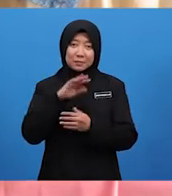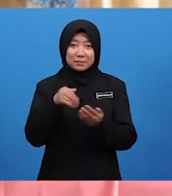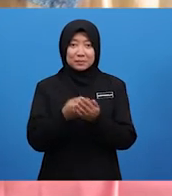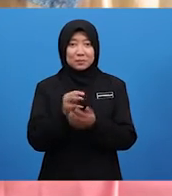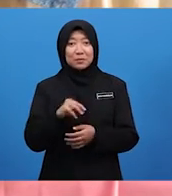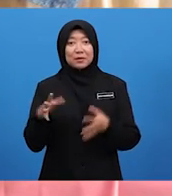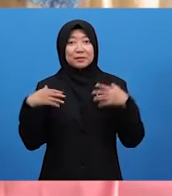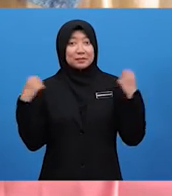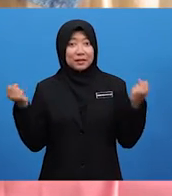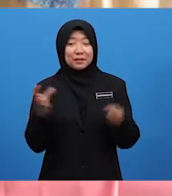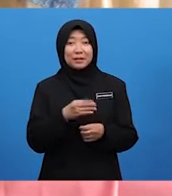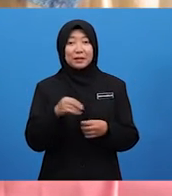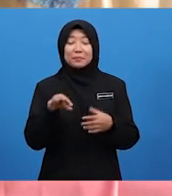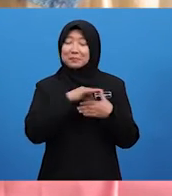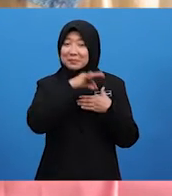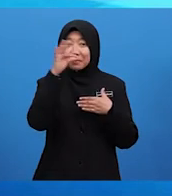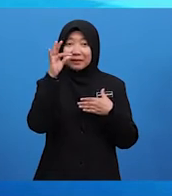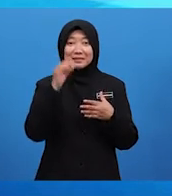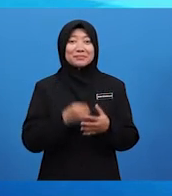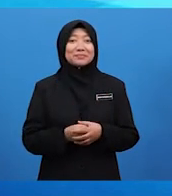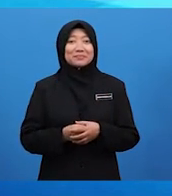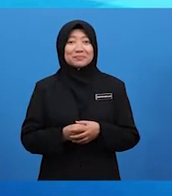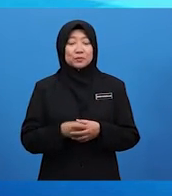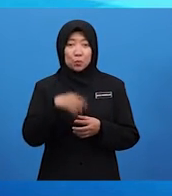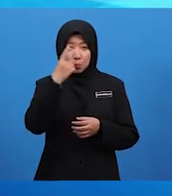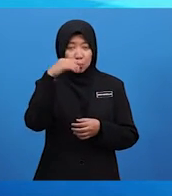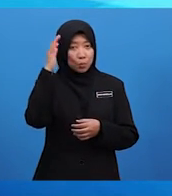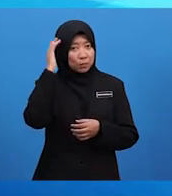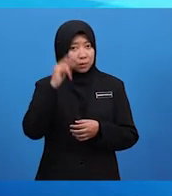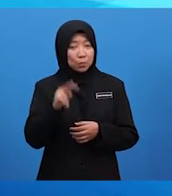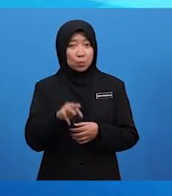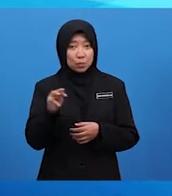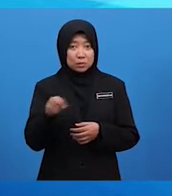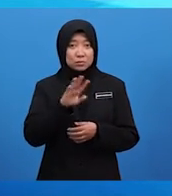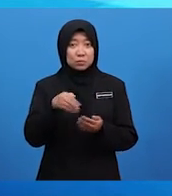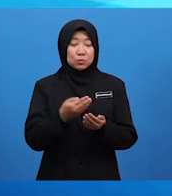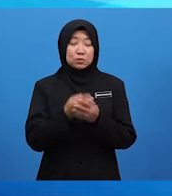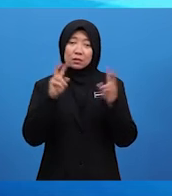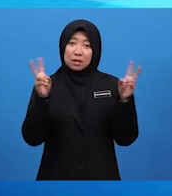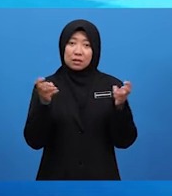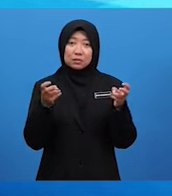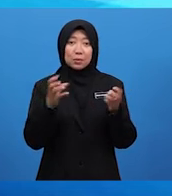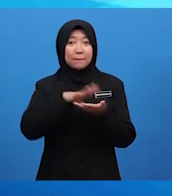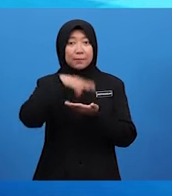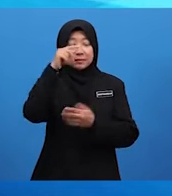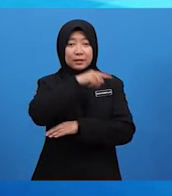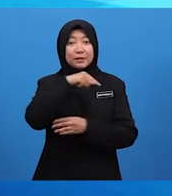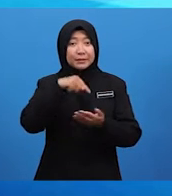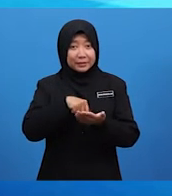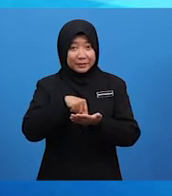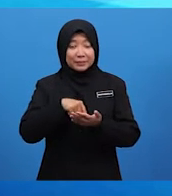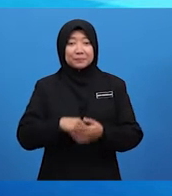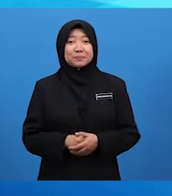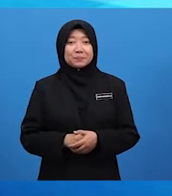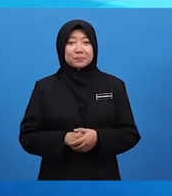murid sihat dan bersemangat. Untuk pengetahuan murid-murid, tajuk pembelajaran kita pada hari ini